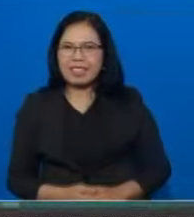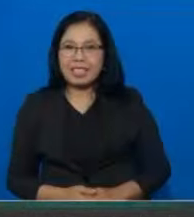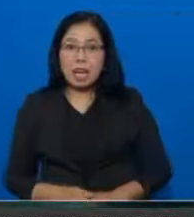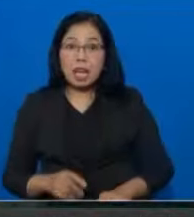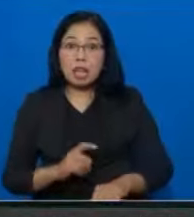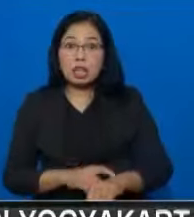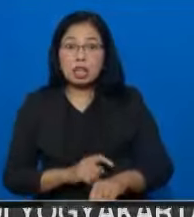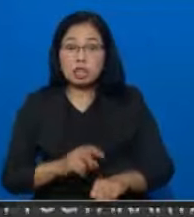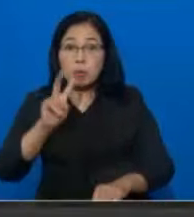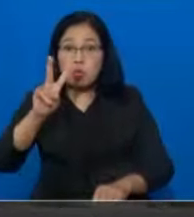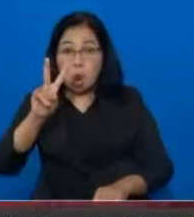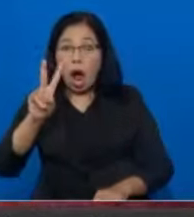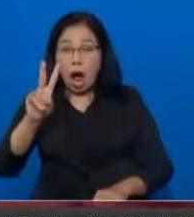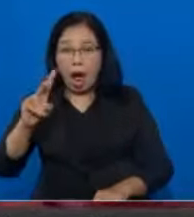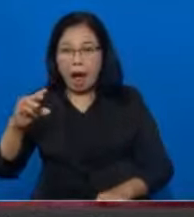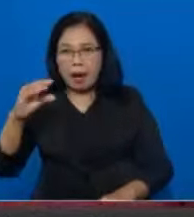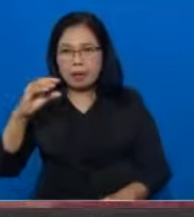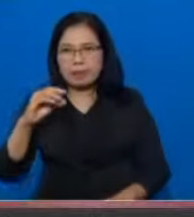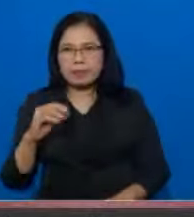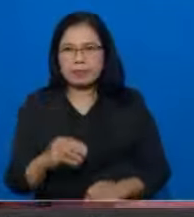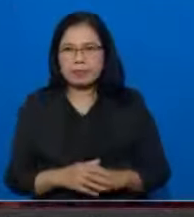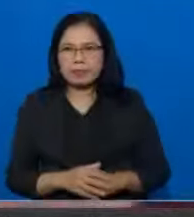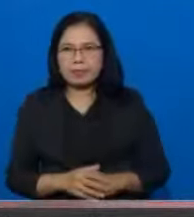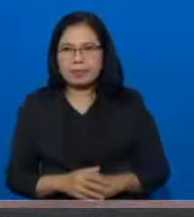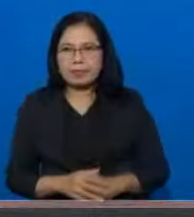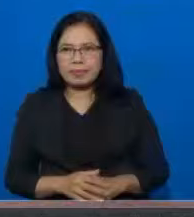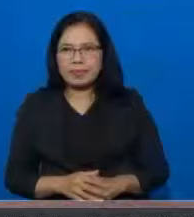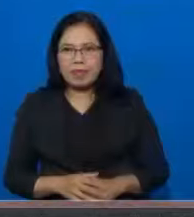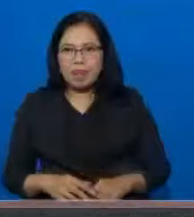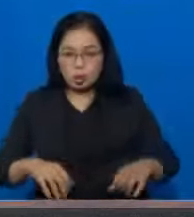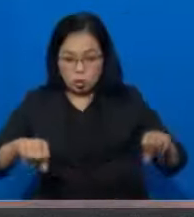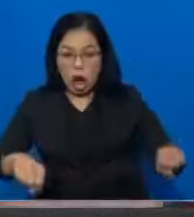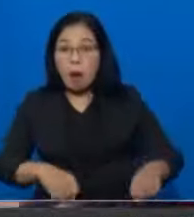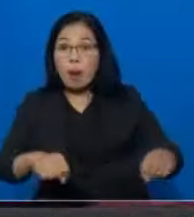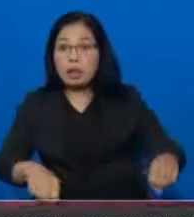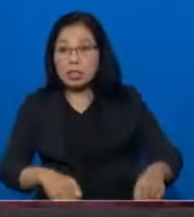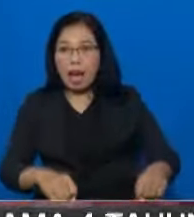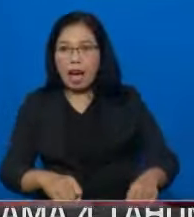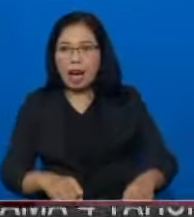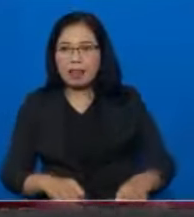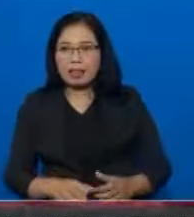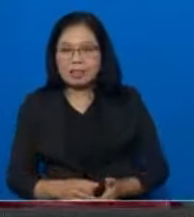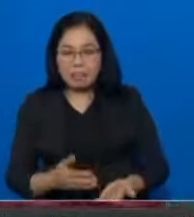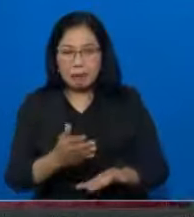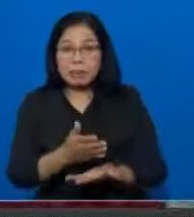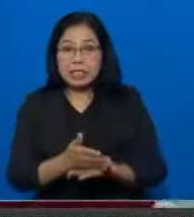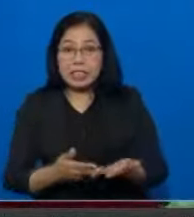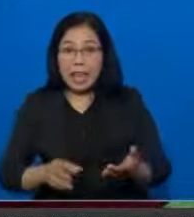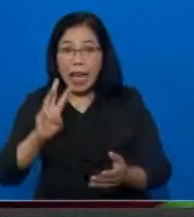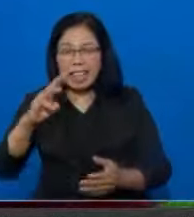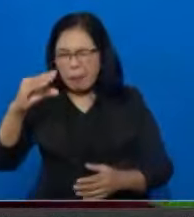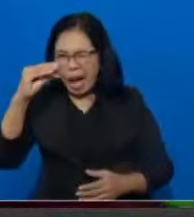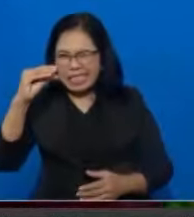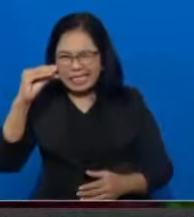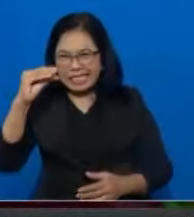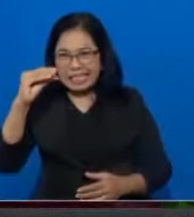udah masak airnya dan sekarang jam 2:30 ketika shoot dilakukan, 2:30 pagi ya ketika di